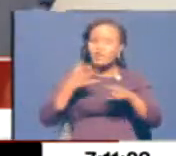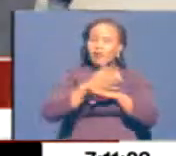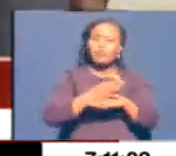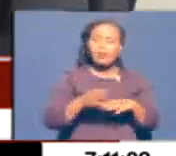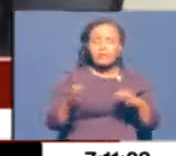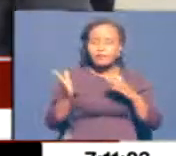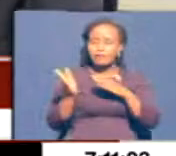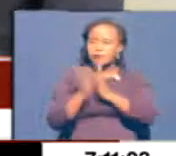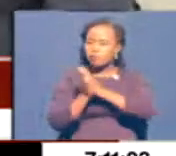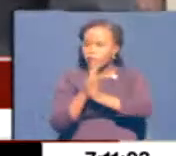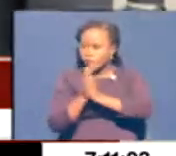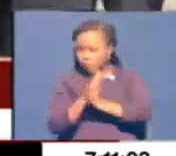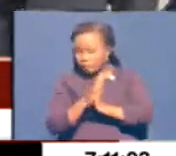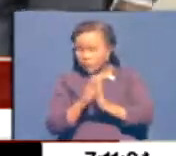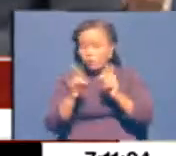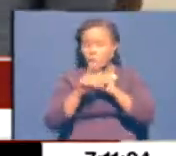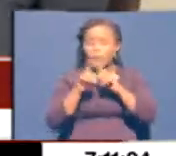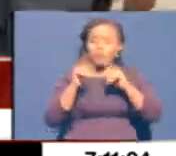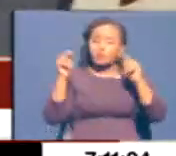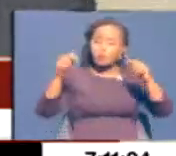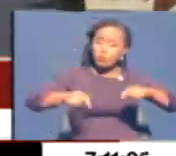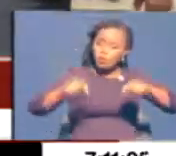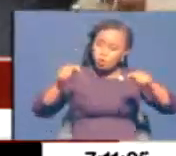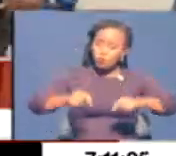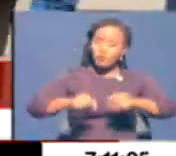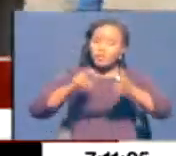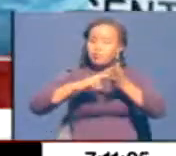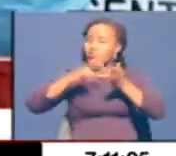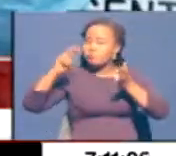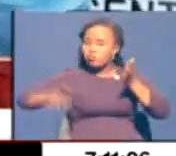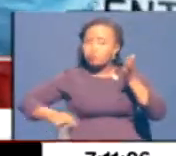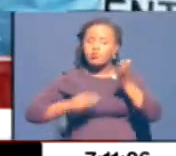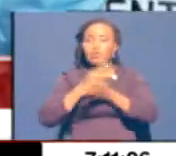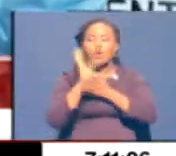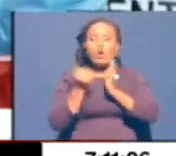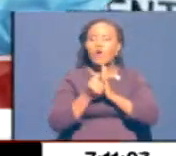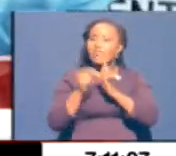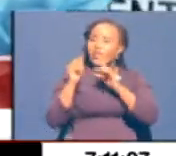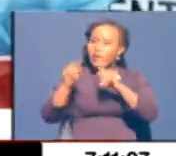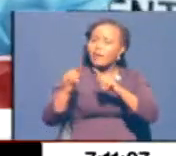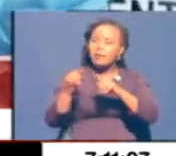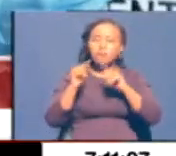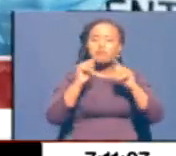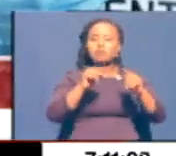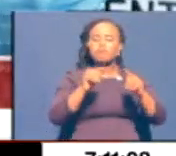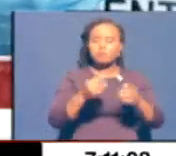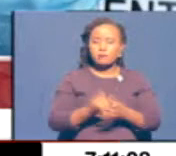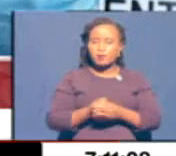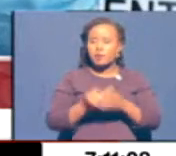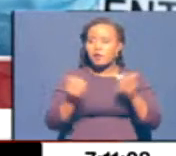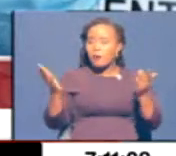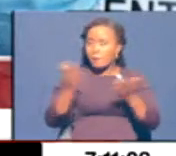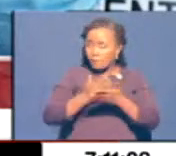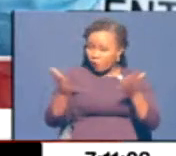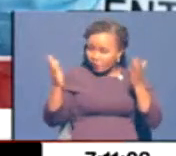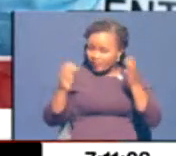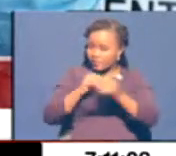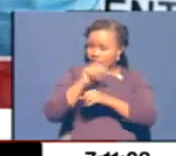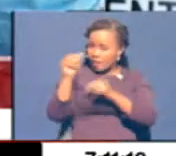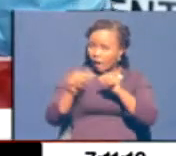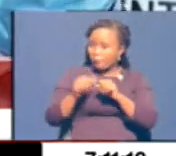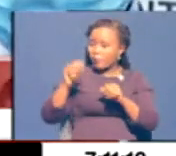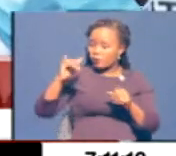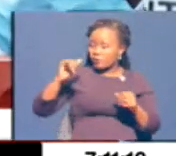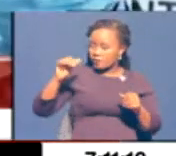Na hivi leo idara hiyo ilimuondolea lawama Kalonzo that the property subject matter of his